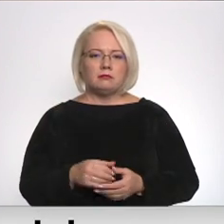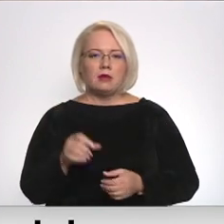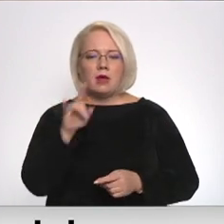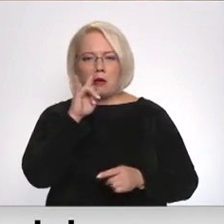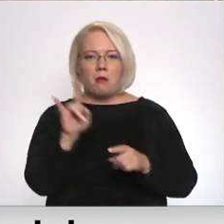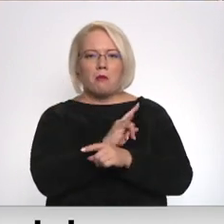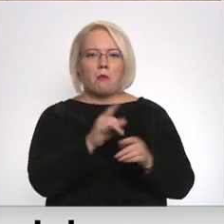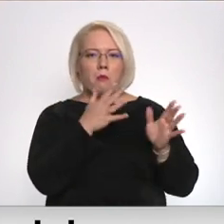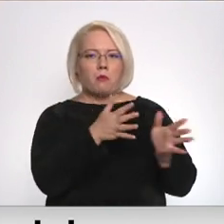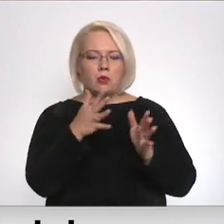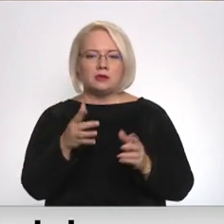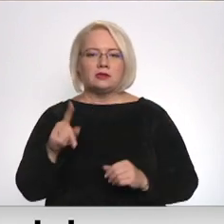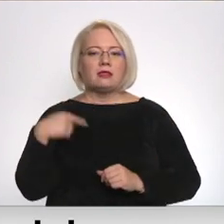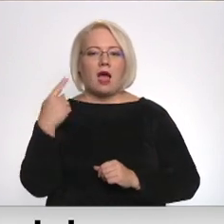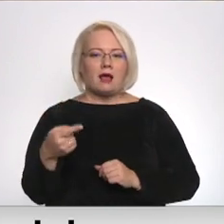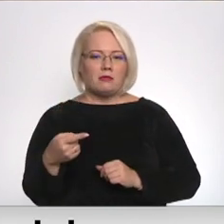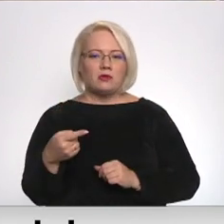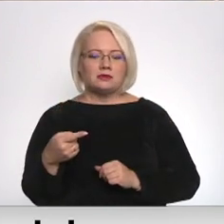Populistus. Aha. Nākamos?